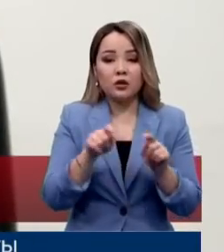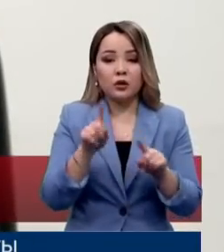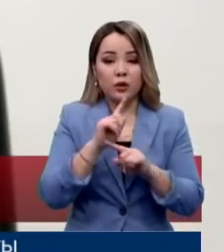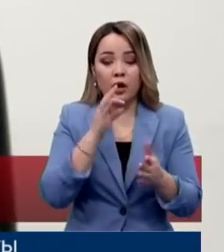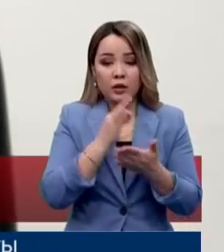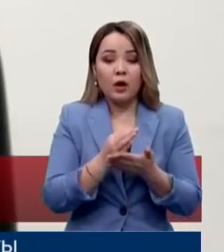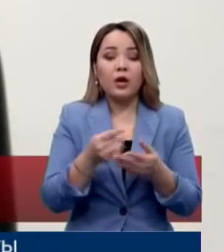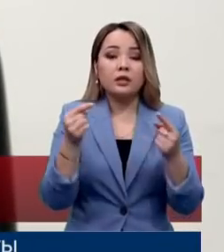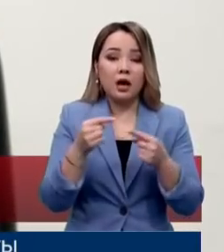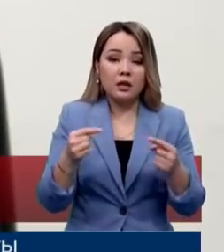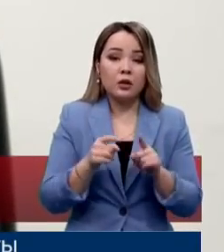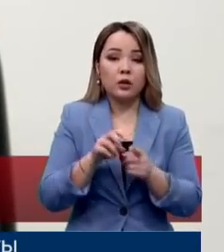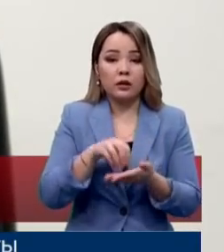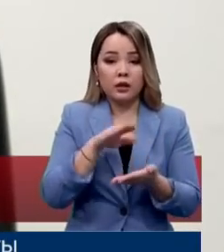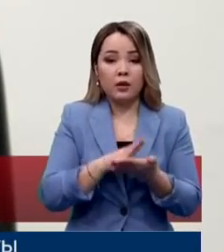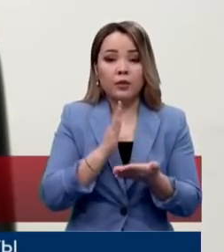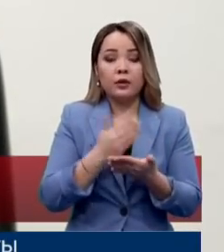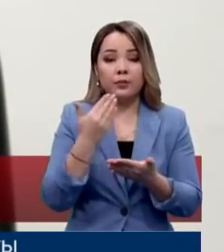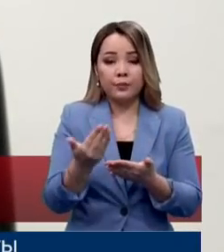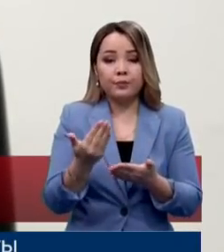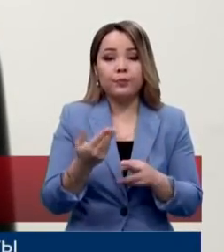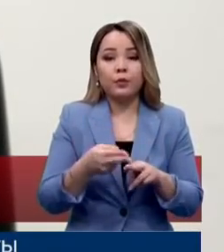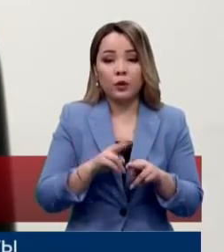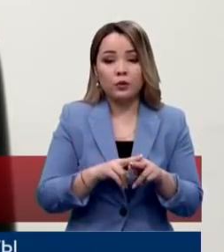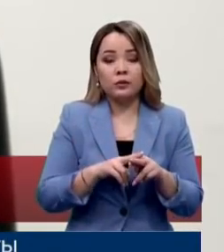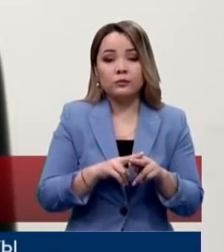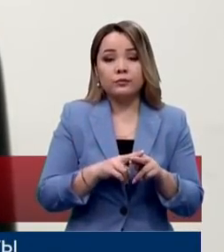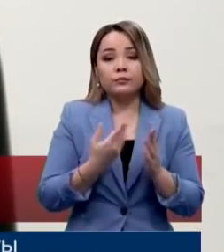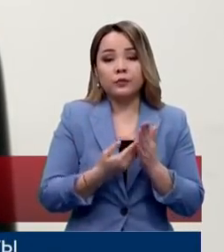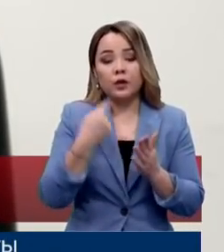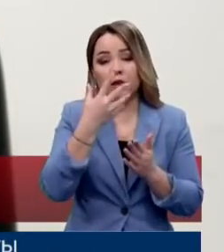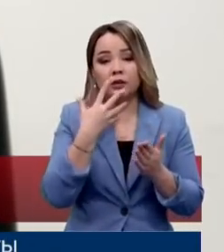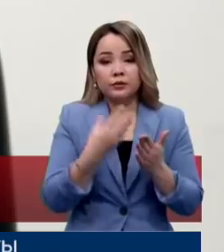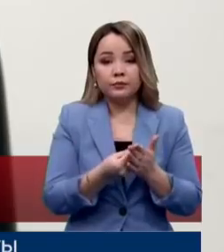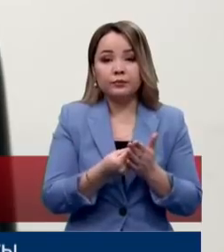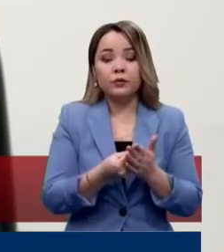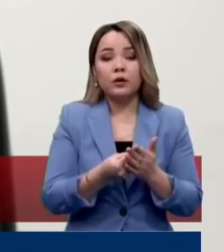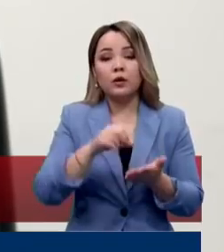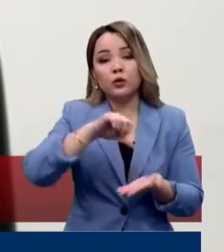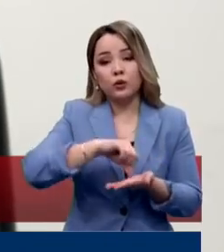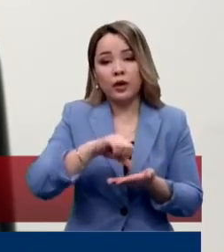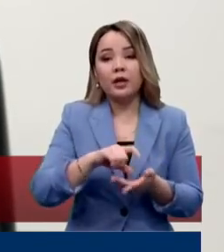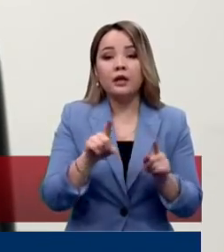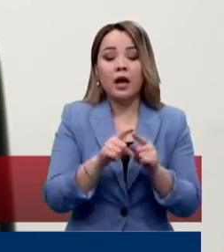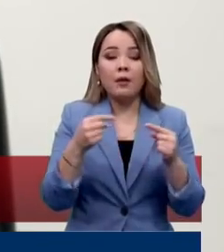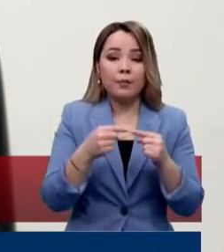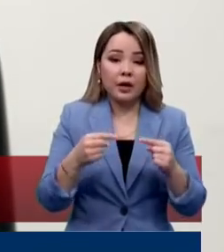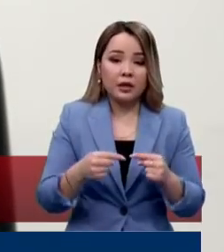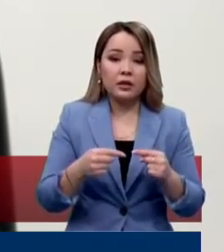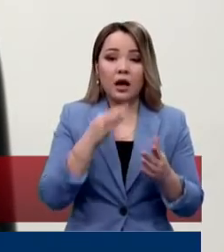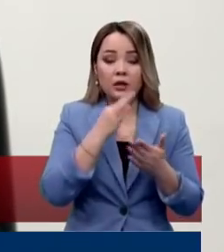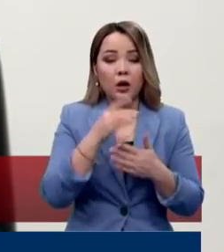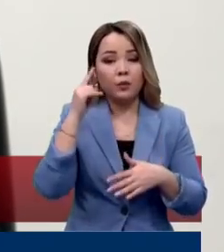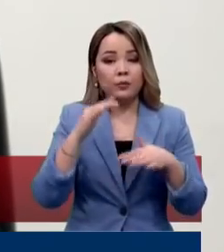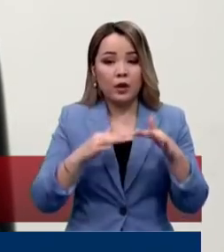емес. Нақты атап кету керек, осы жерде бұл жерде мысалы жеке тұлғаның сол критерийге байланысты